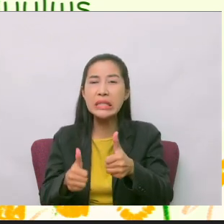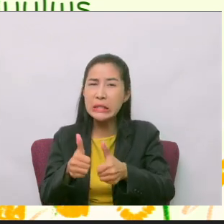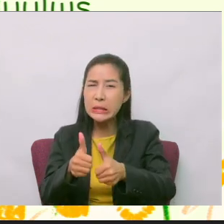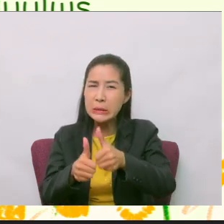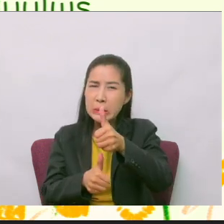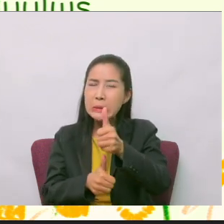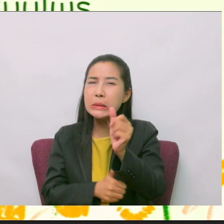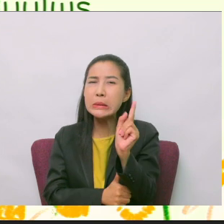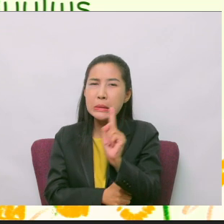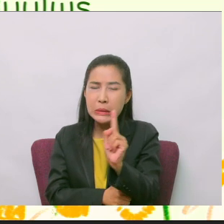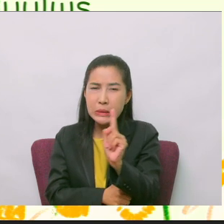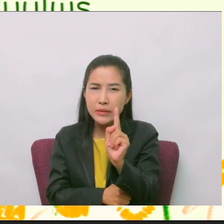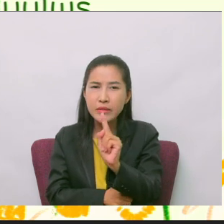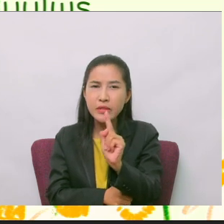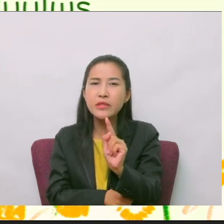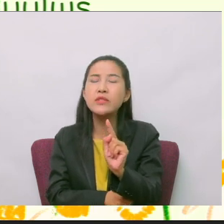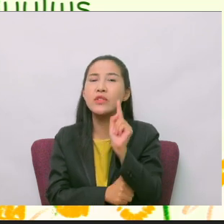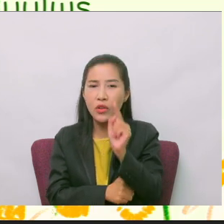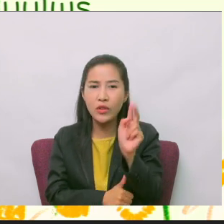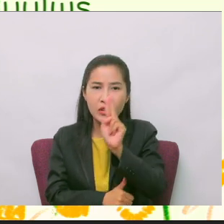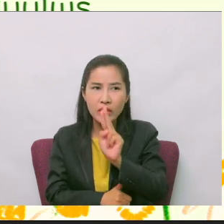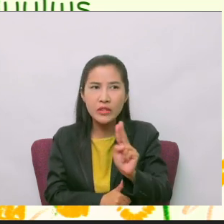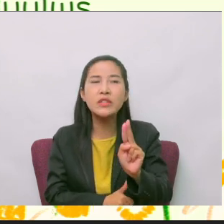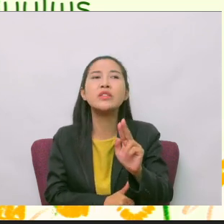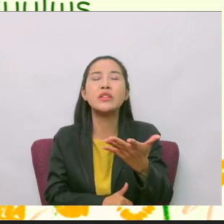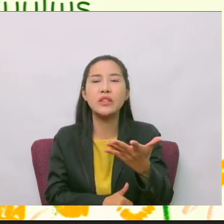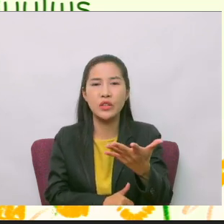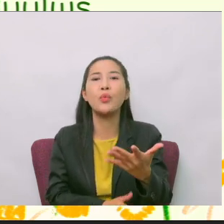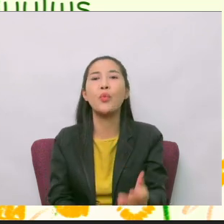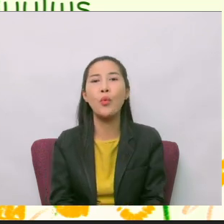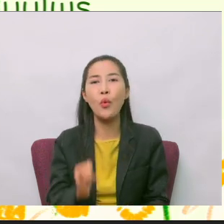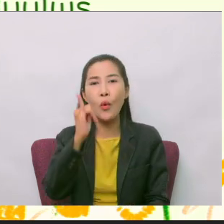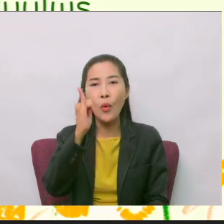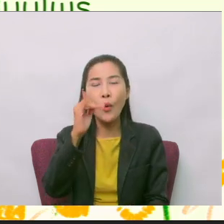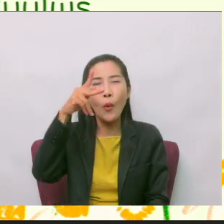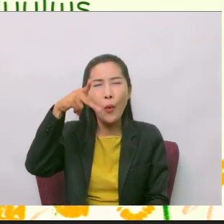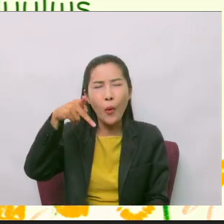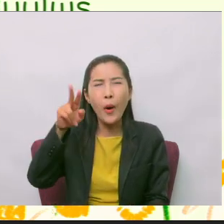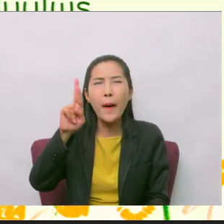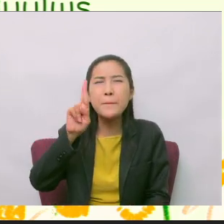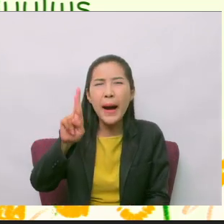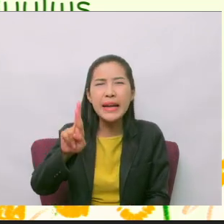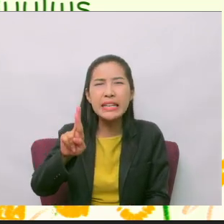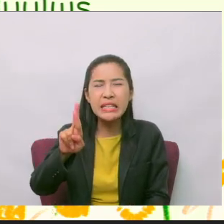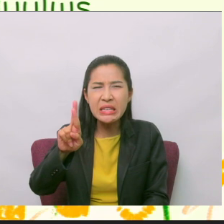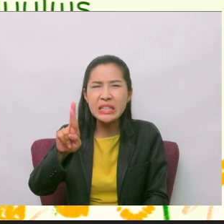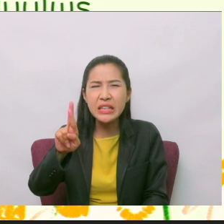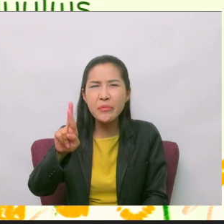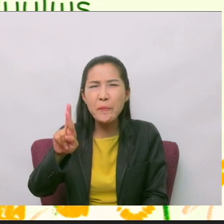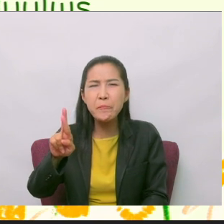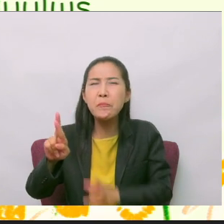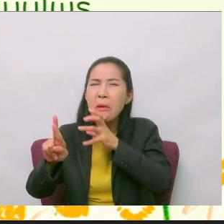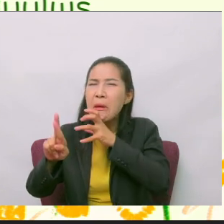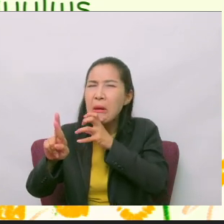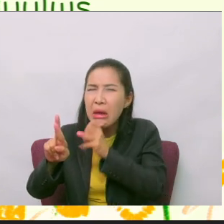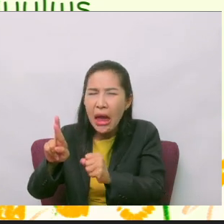รจะใช้หัวไพรหรือเง่าไพรที่แก่ได้ที่เนาะถ้าเกิดว่าสมุนไพรหรือว่าหัว